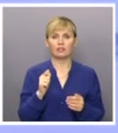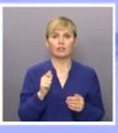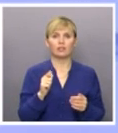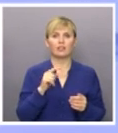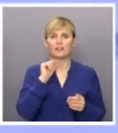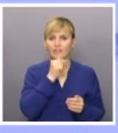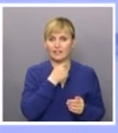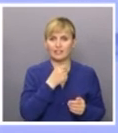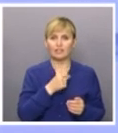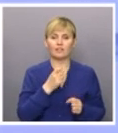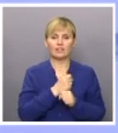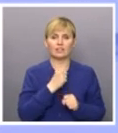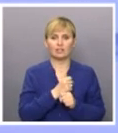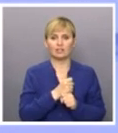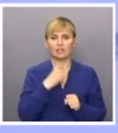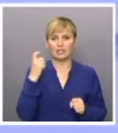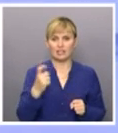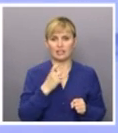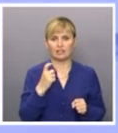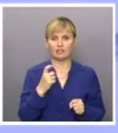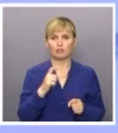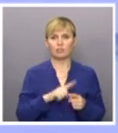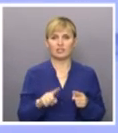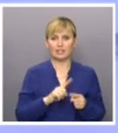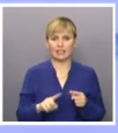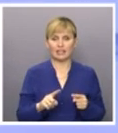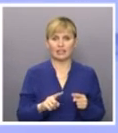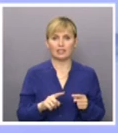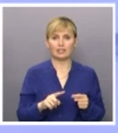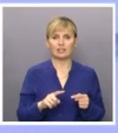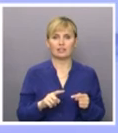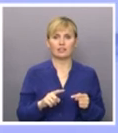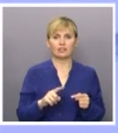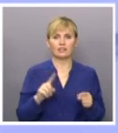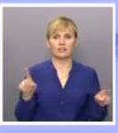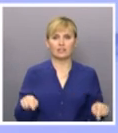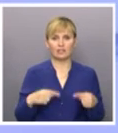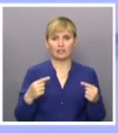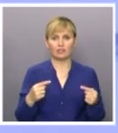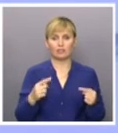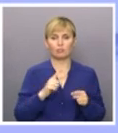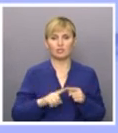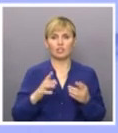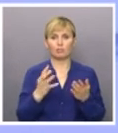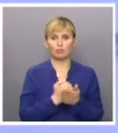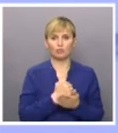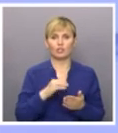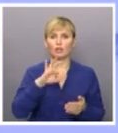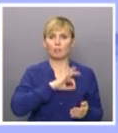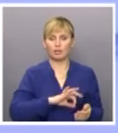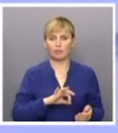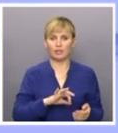Гораздо эффективнее, скажем, садковые хозяйства быстрее, значит, восстанавливаются, как это, быстрее получается прибыль и в